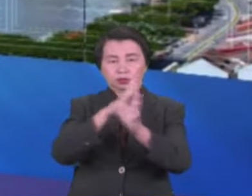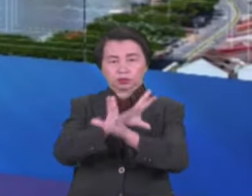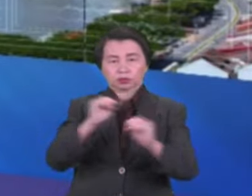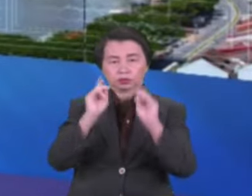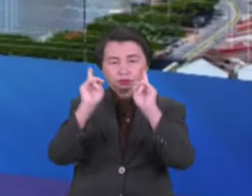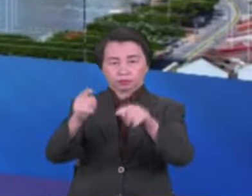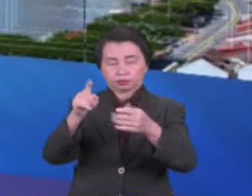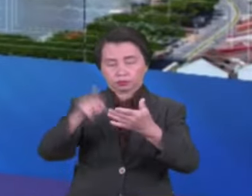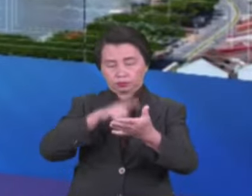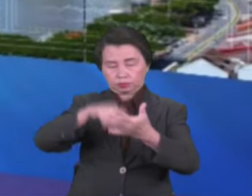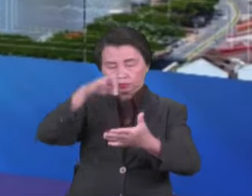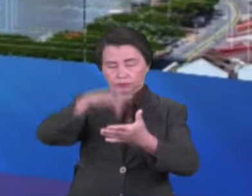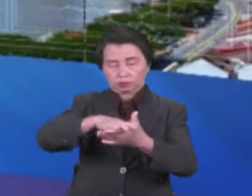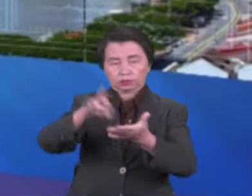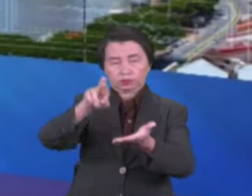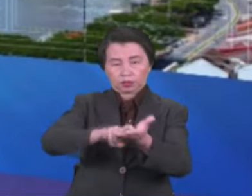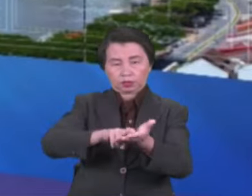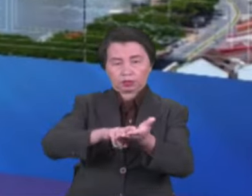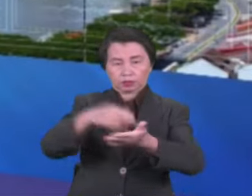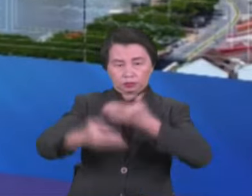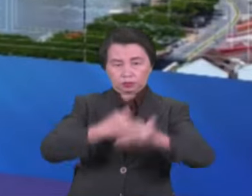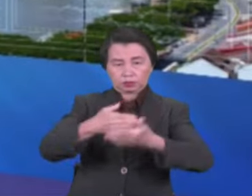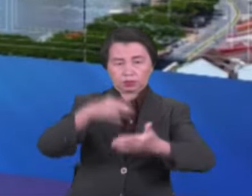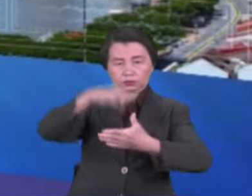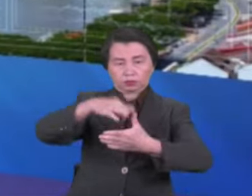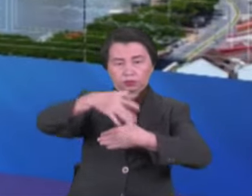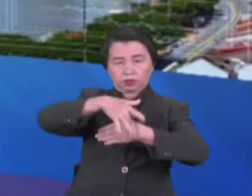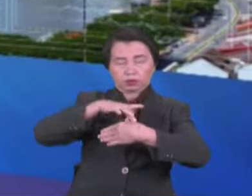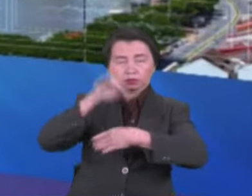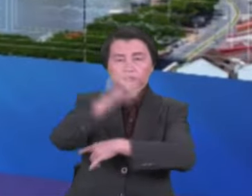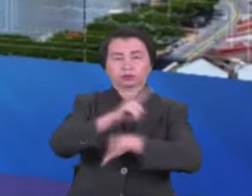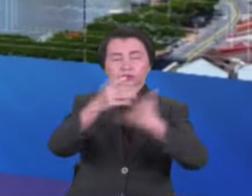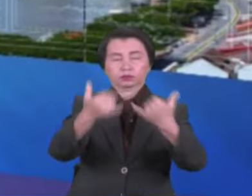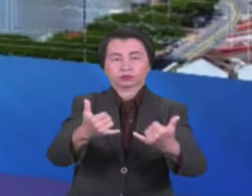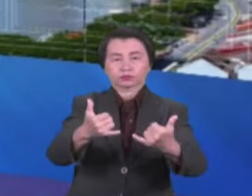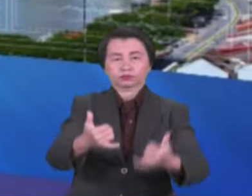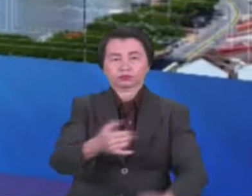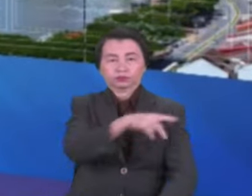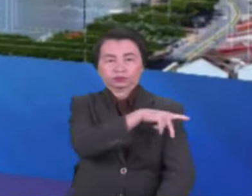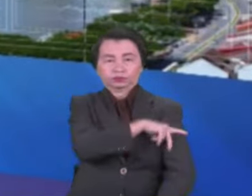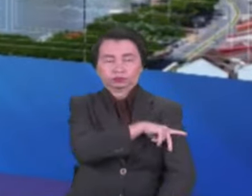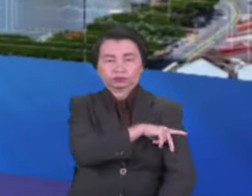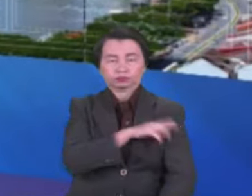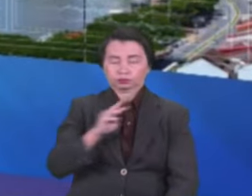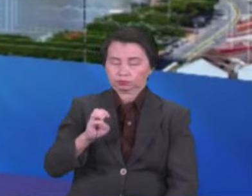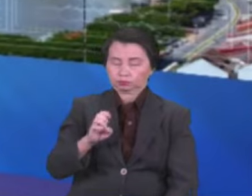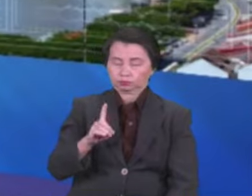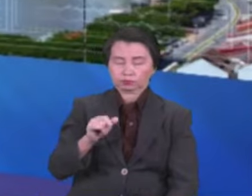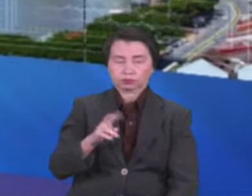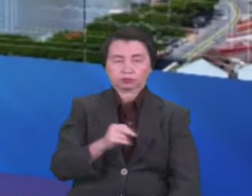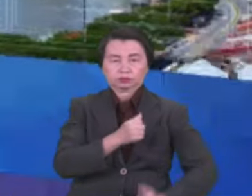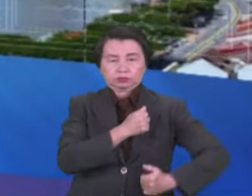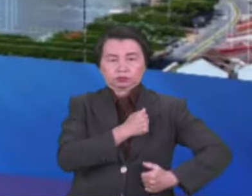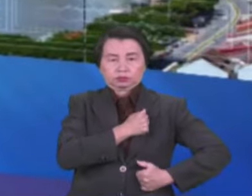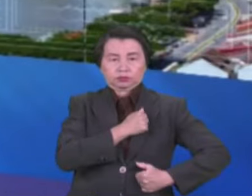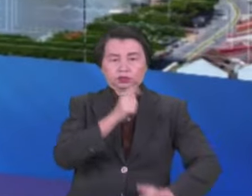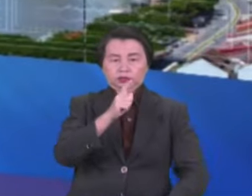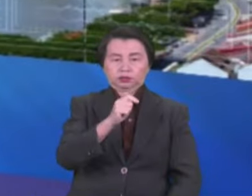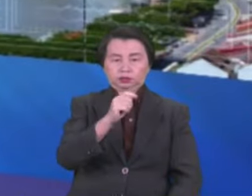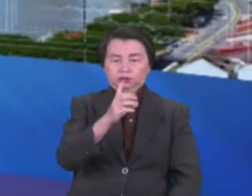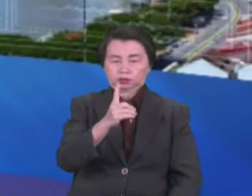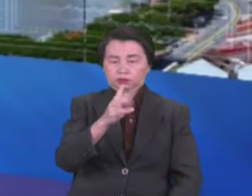tanggungjawab sebagai pemilih berdaftar pada proses pengundian awal hari ini. Menurut Panglima Medan Timur Tentera Darat Lieutenant